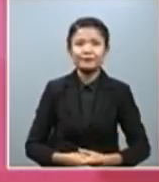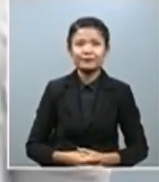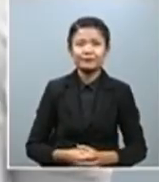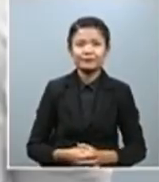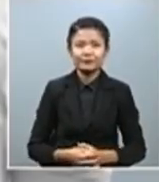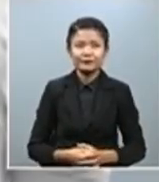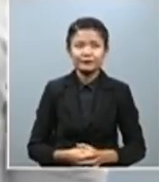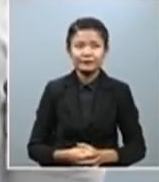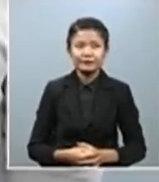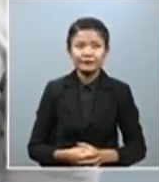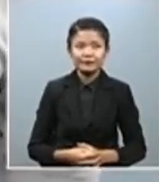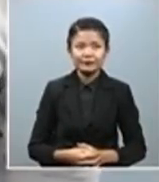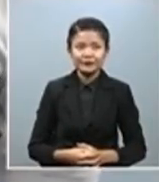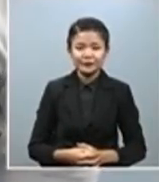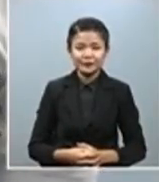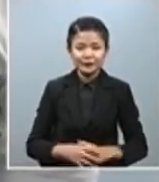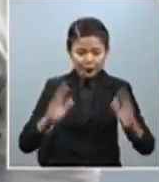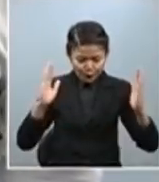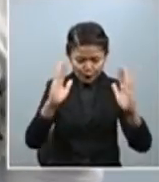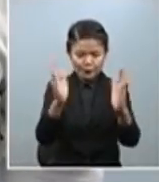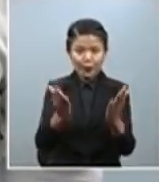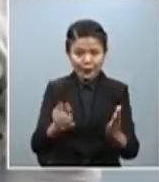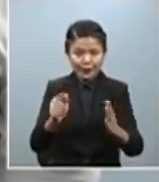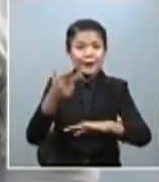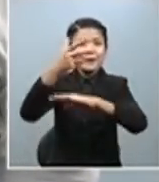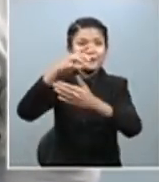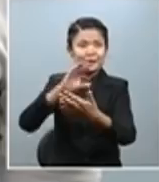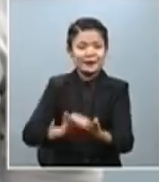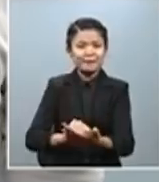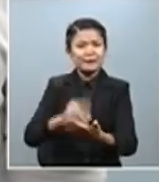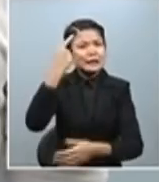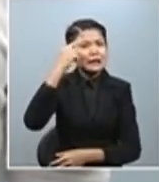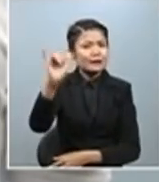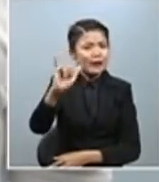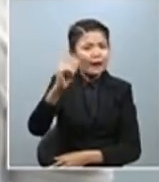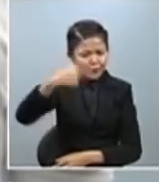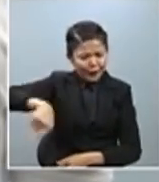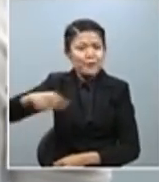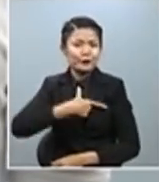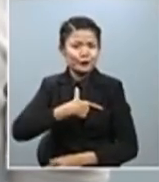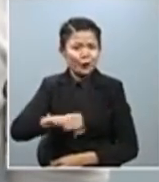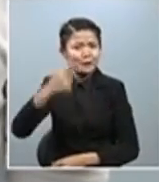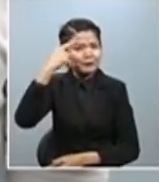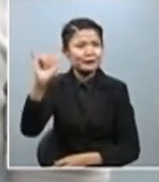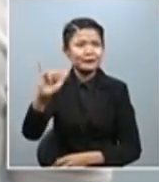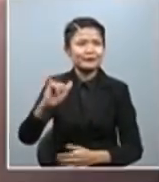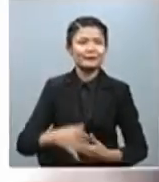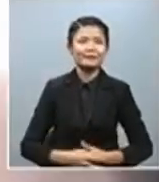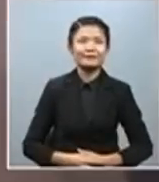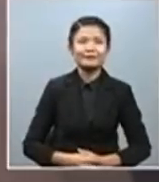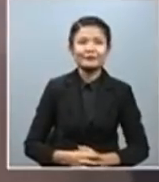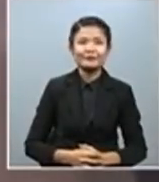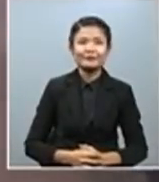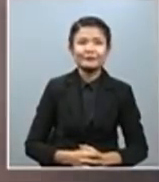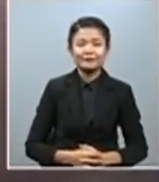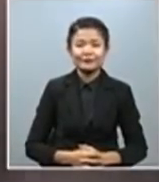องครับผมให้หุ่นเราแบบเฟิร์มๆหน่อยแล้วก็เข้าไปถ่ายอะไรเงี้ยแล้วไม่คิดว่าแฟนๆจะชอบมากขนาดนี้นะครับผมกับฉากนี ้